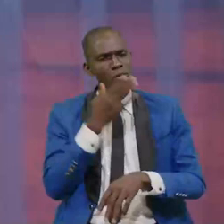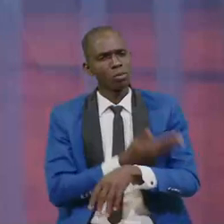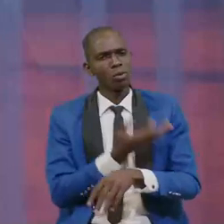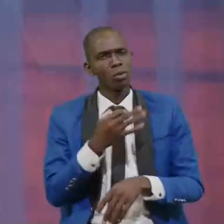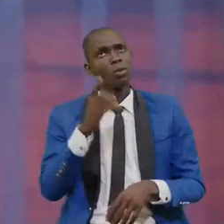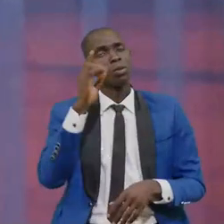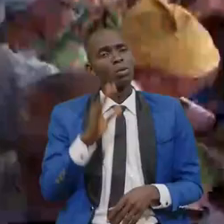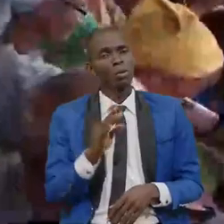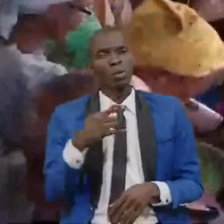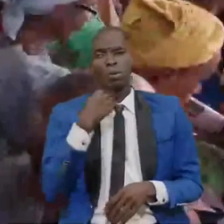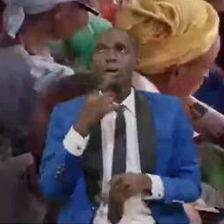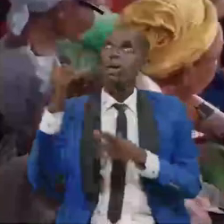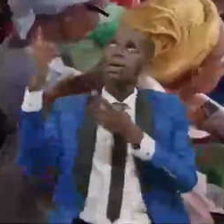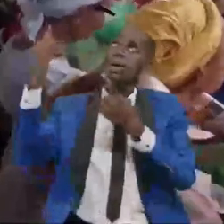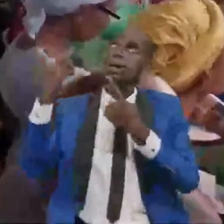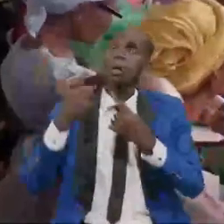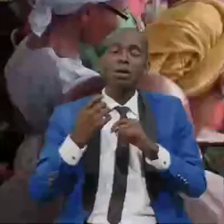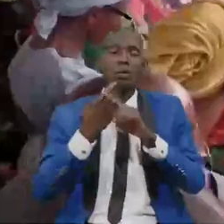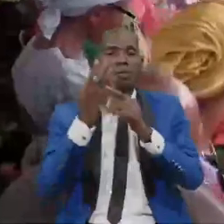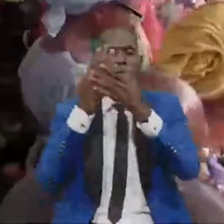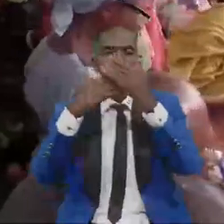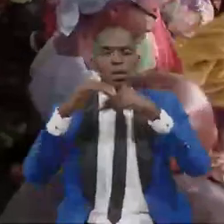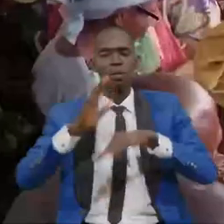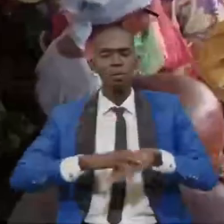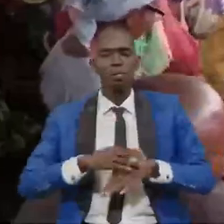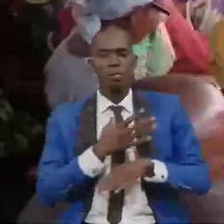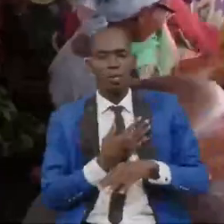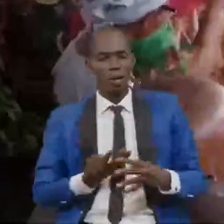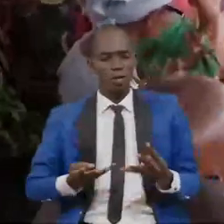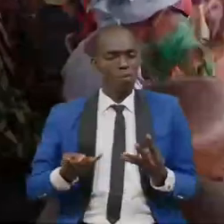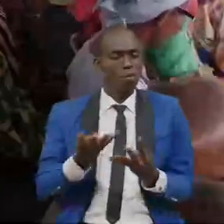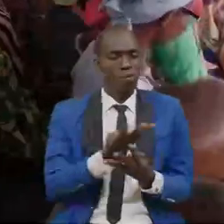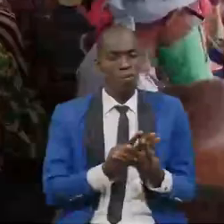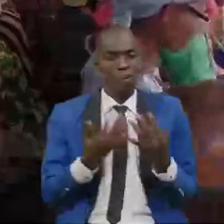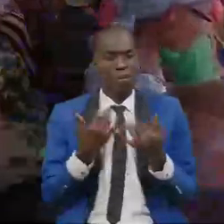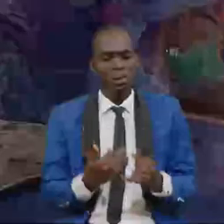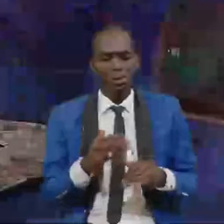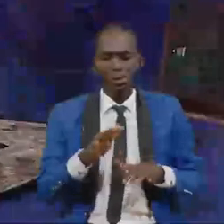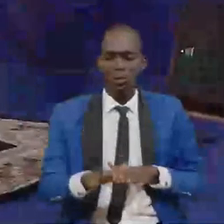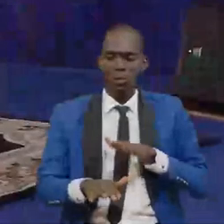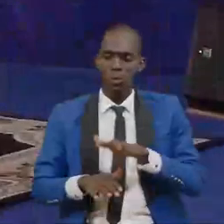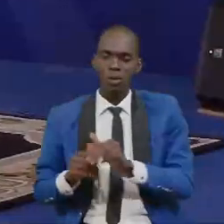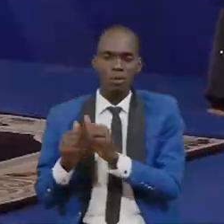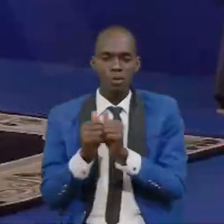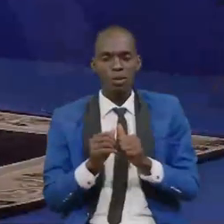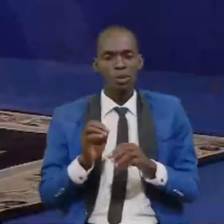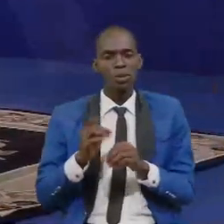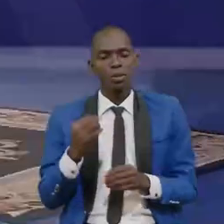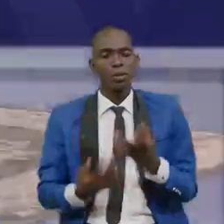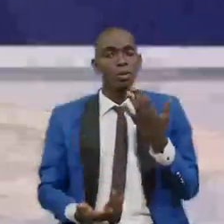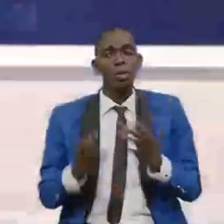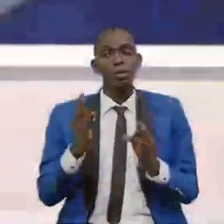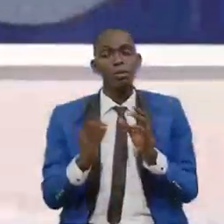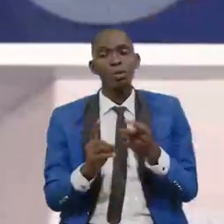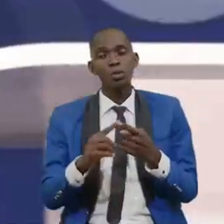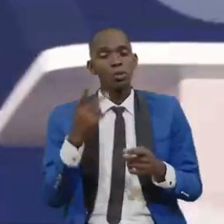Il est descendu du ciel. Et il marchait dans le feu. Si tu veux voir la présence de